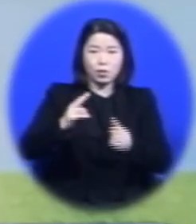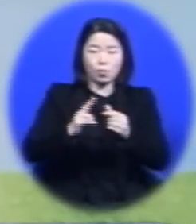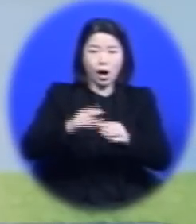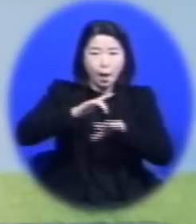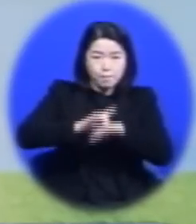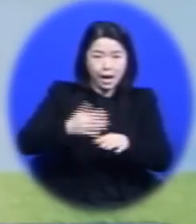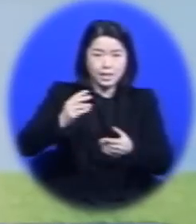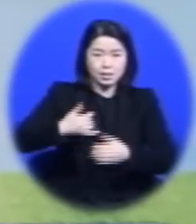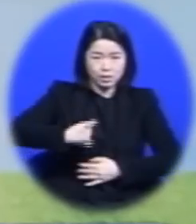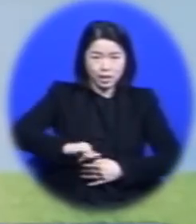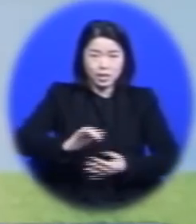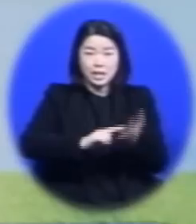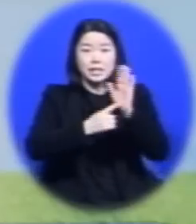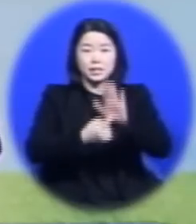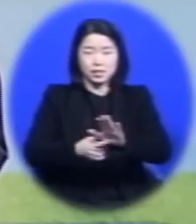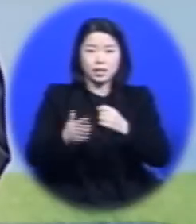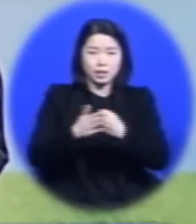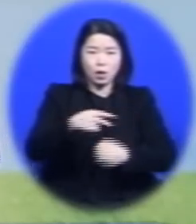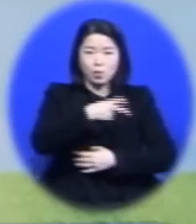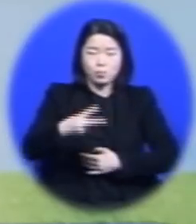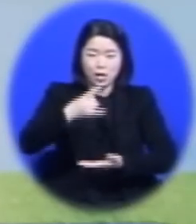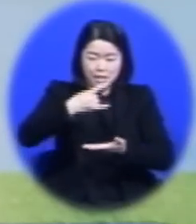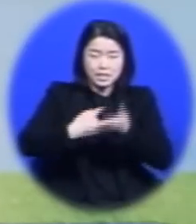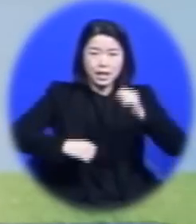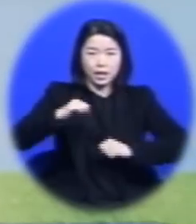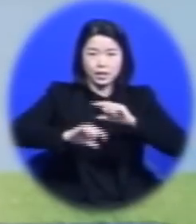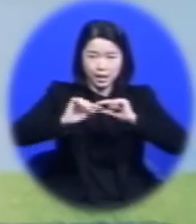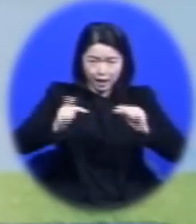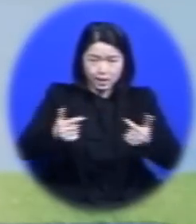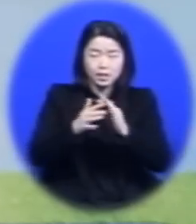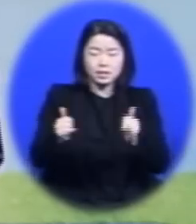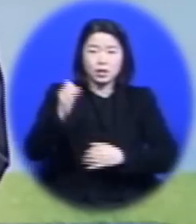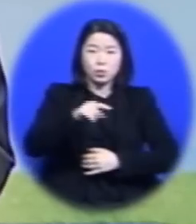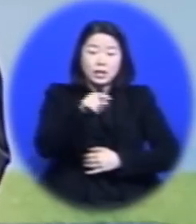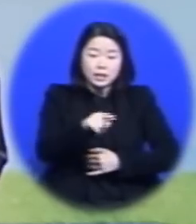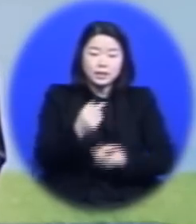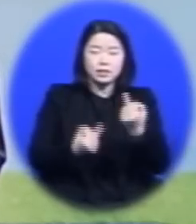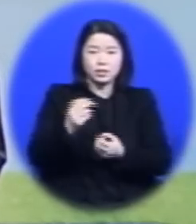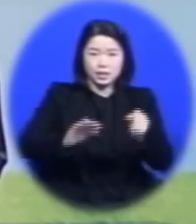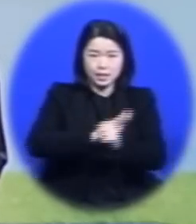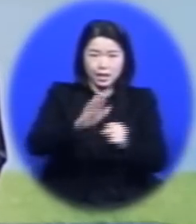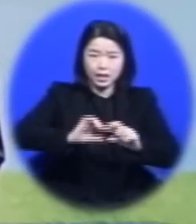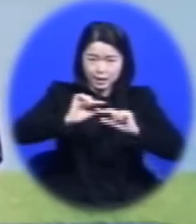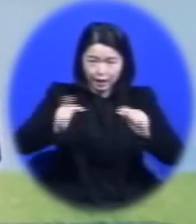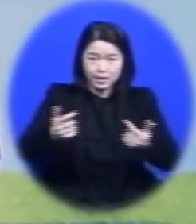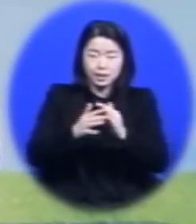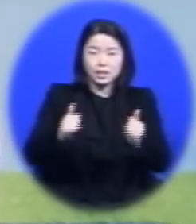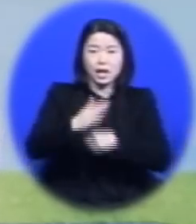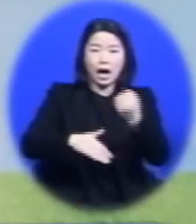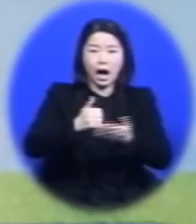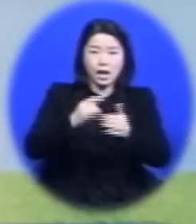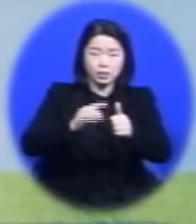마귀의 자녀들이 드러나나니 무릇 의를 행하지 아니하는 자나 또는 그 형제를 사랑하지 아니하는 자는 하나님께